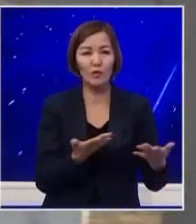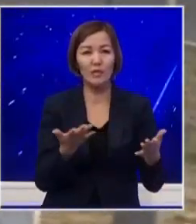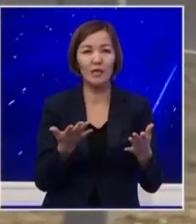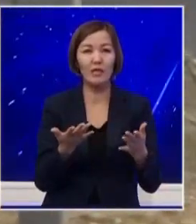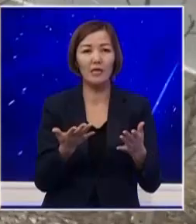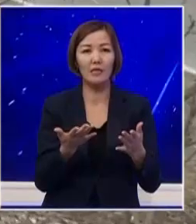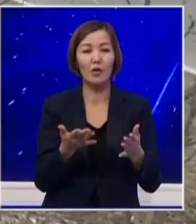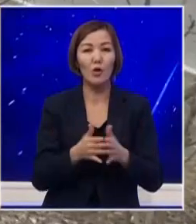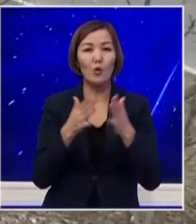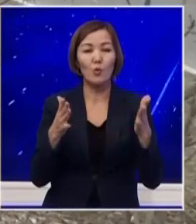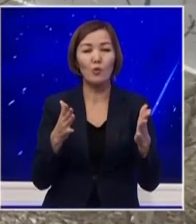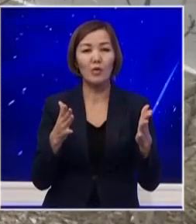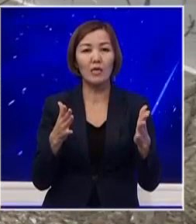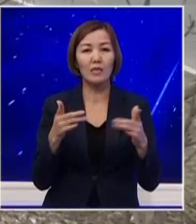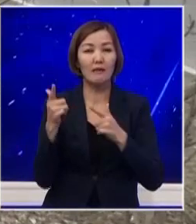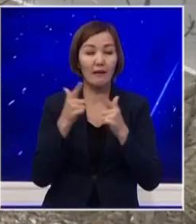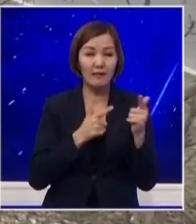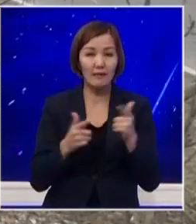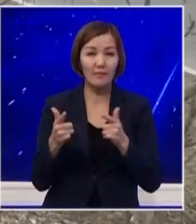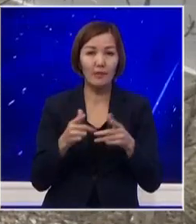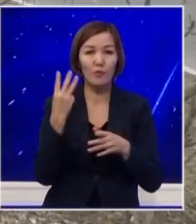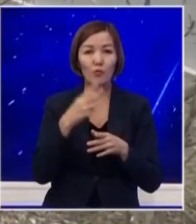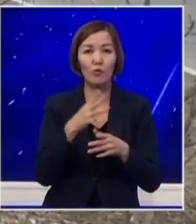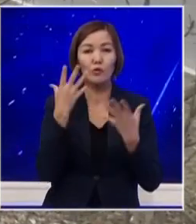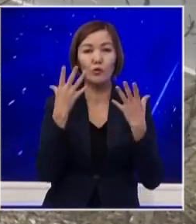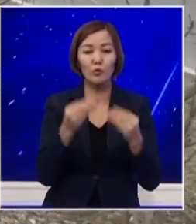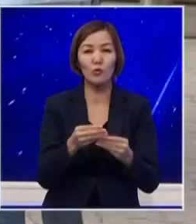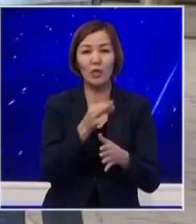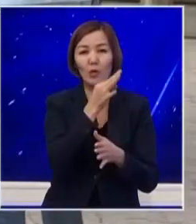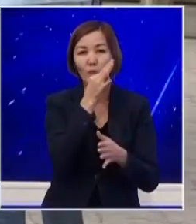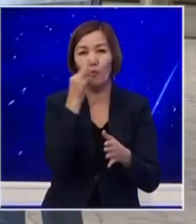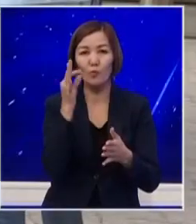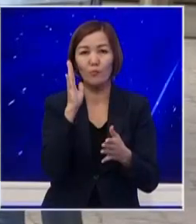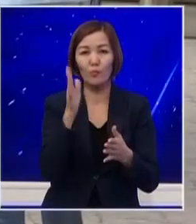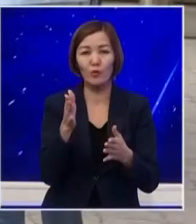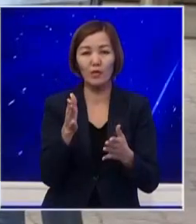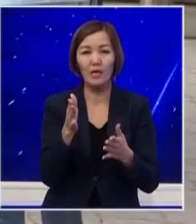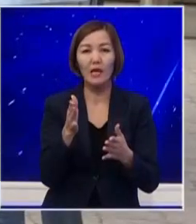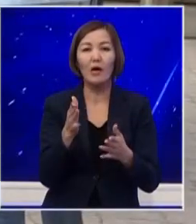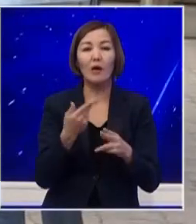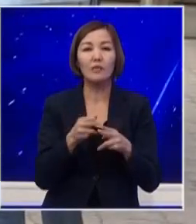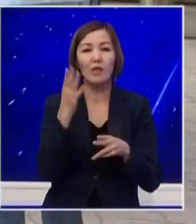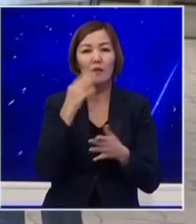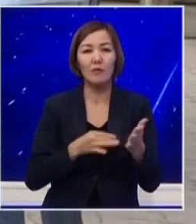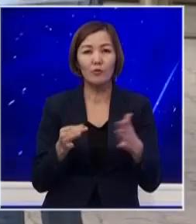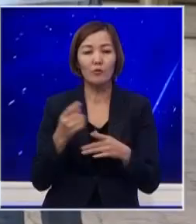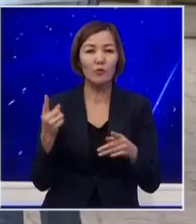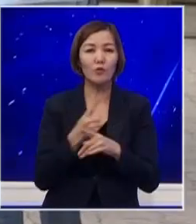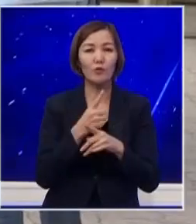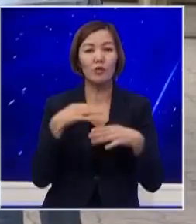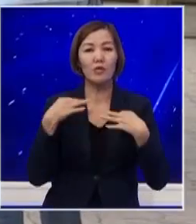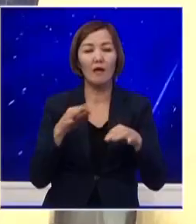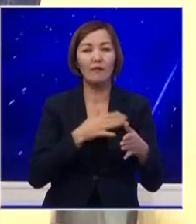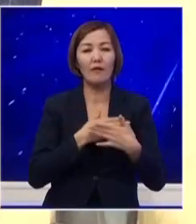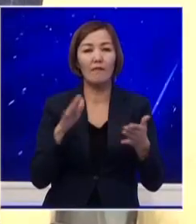айын үлкен дайындықпен қарсы алып, 30 күн бойы мол сауапқа кенелуге асығады. Осы орайда Алматы облысында